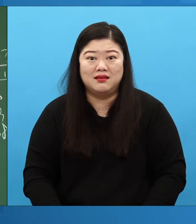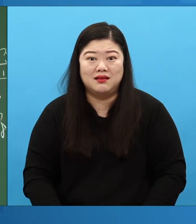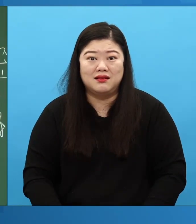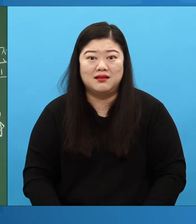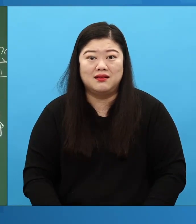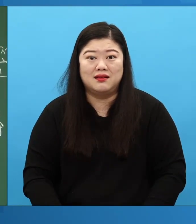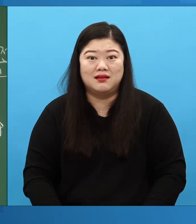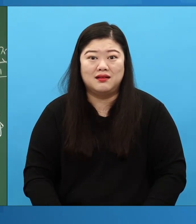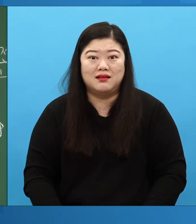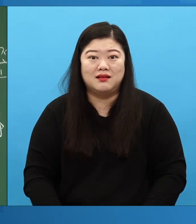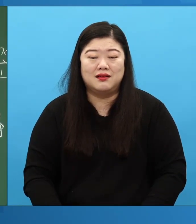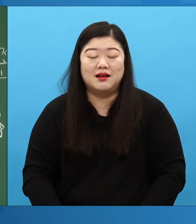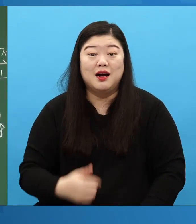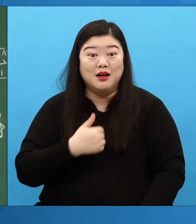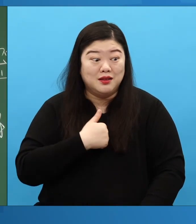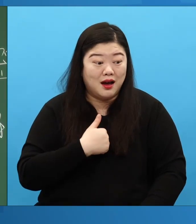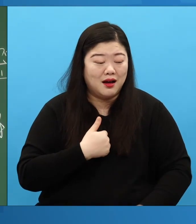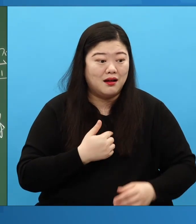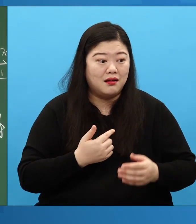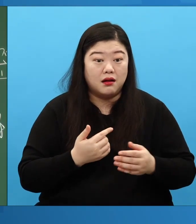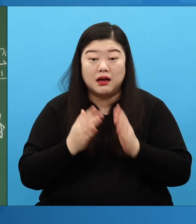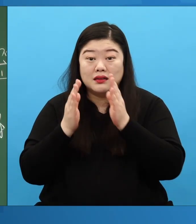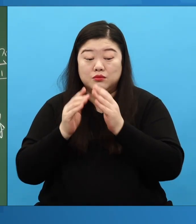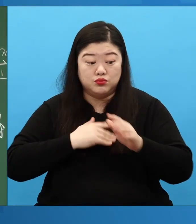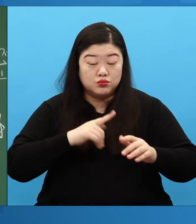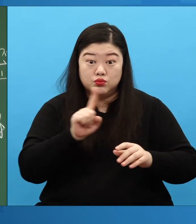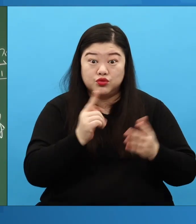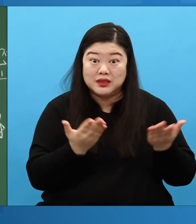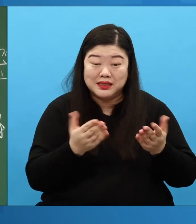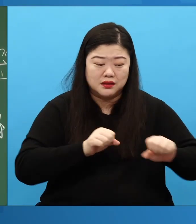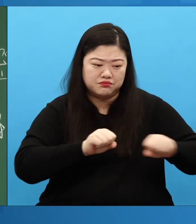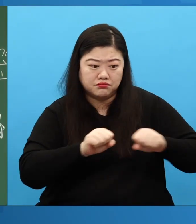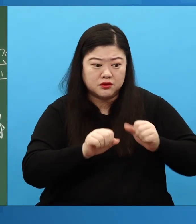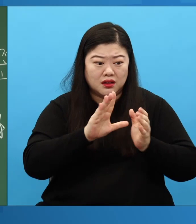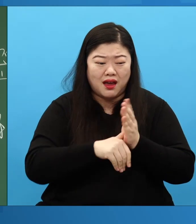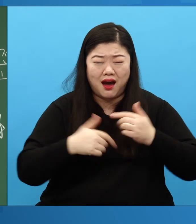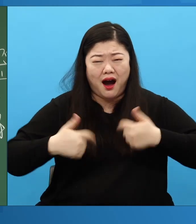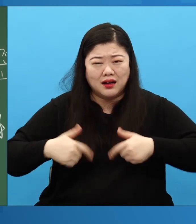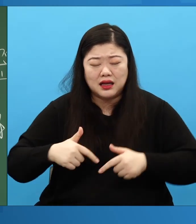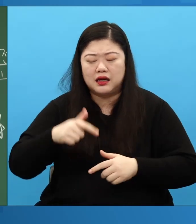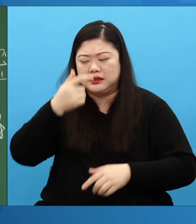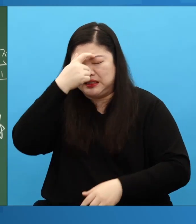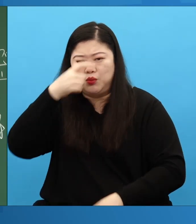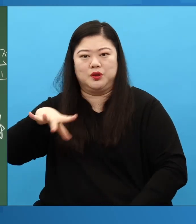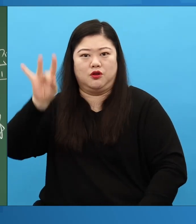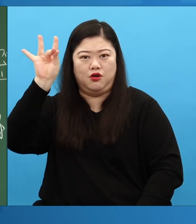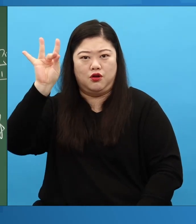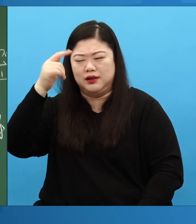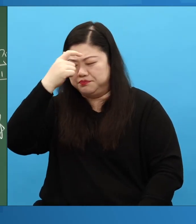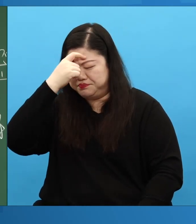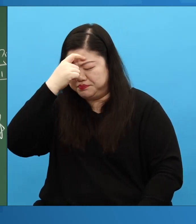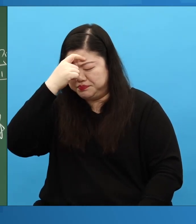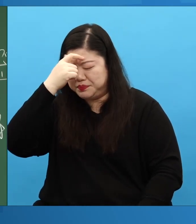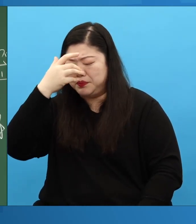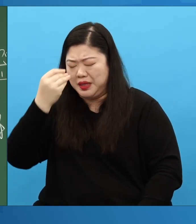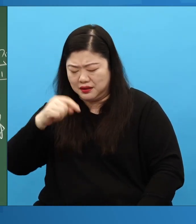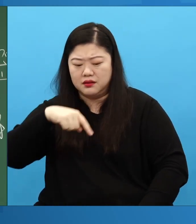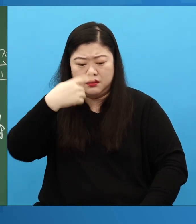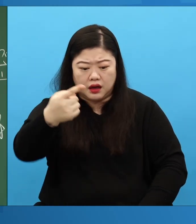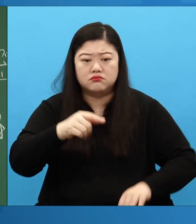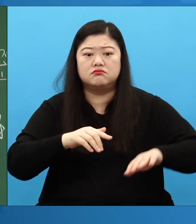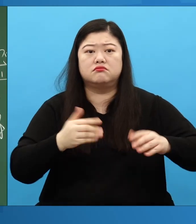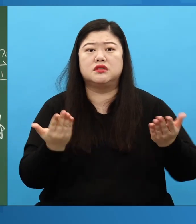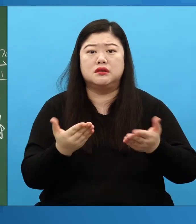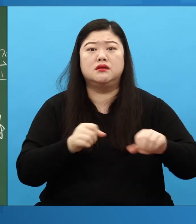계속 해야지. 기도 안 하고 어떻게 그걸 합니까? All these things that arises in my life, I have to do that inside of prayer. If not, what's going to happen? 저는